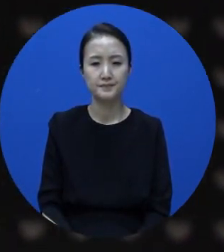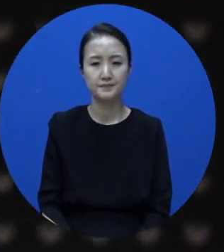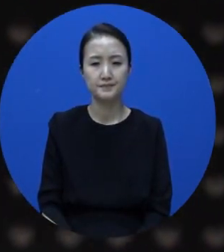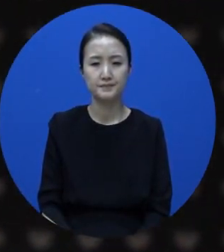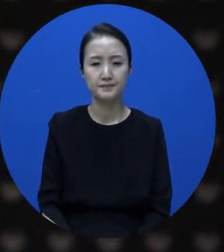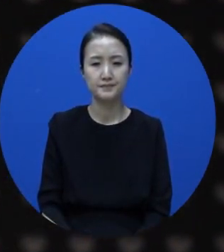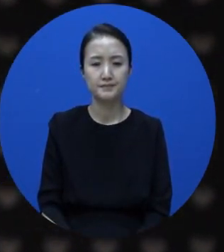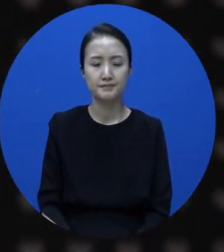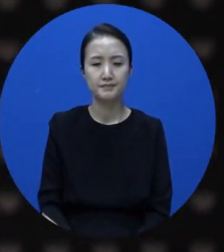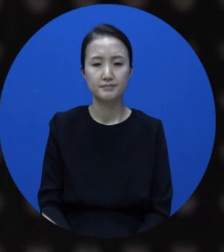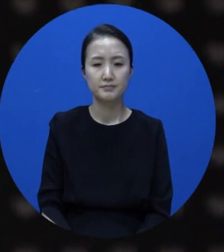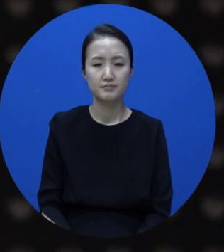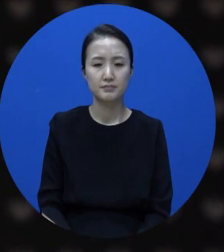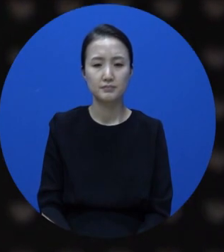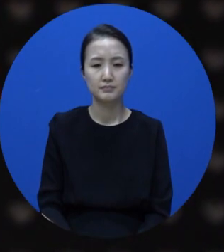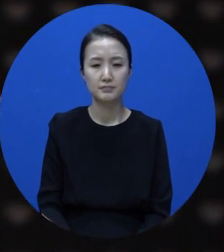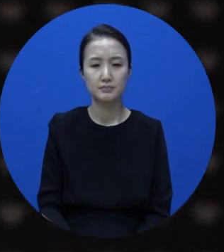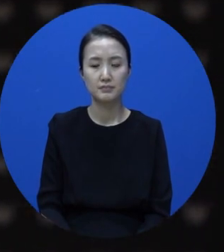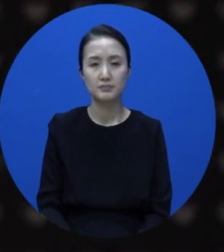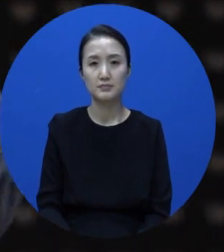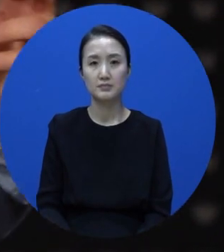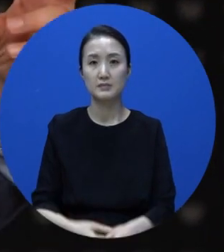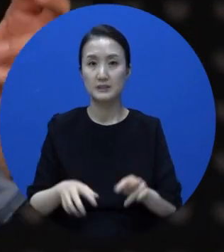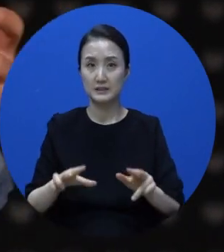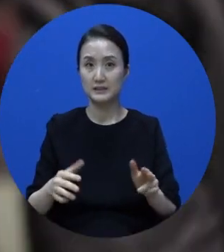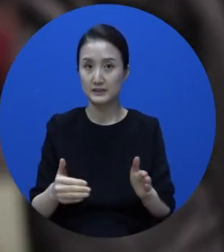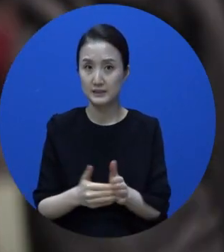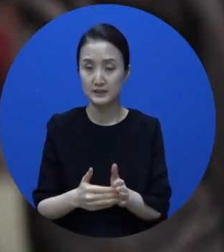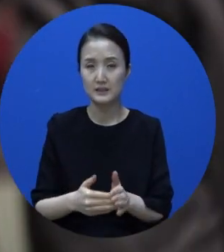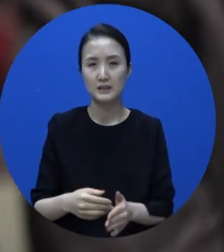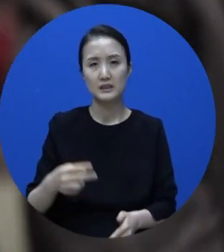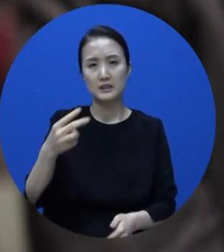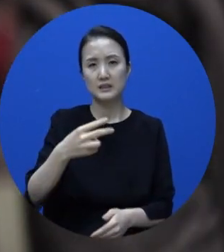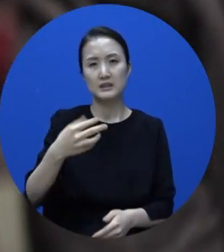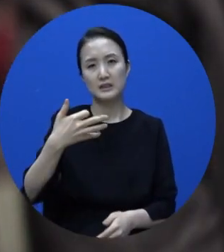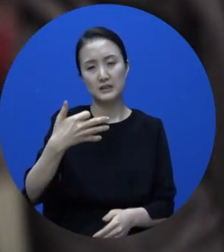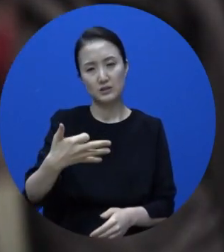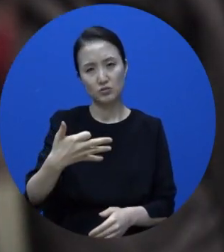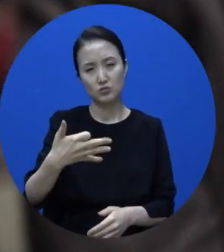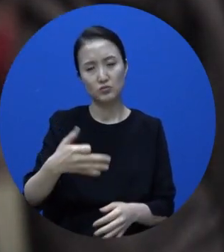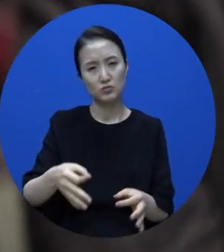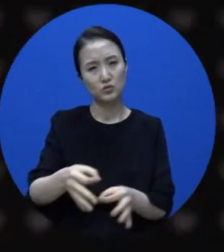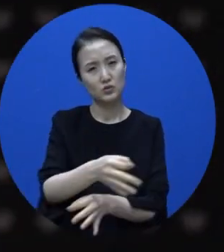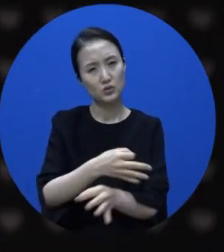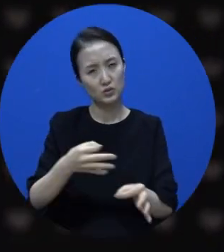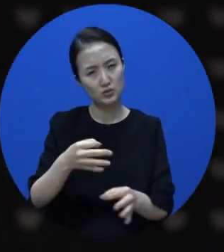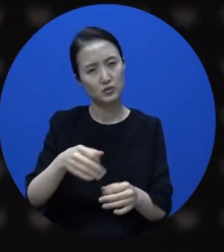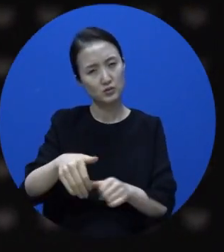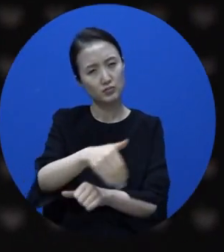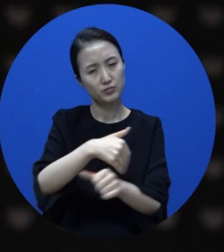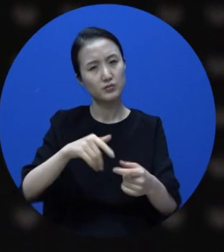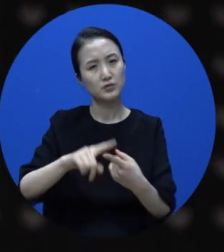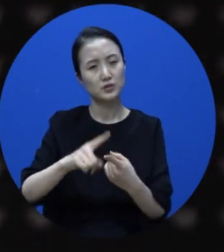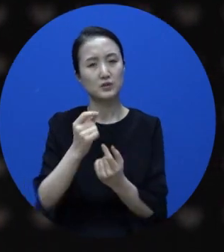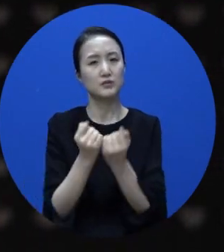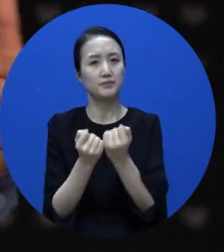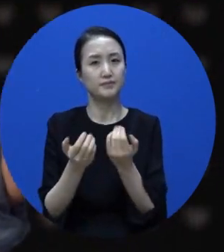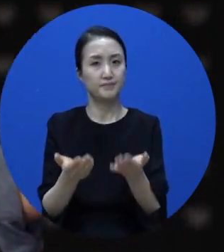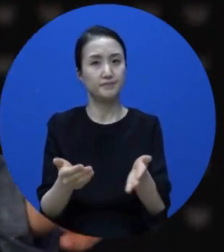여기까지가 2019년 세계 경제의 이십니다 다음부터는 2019년